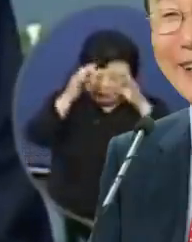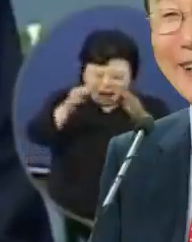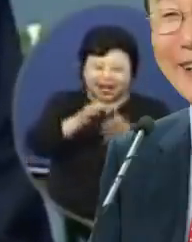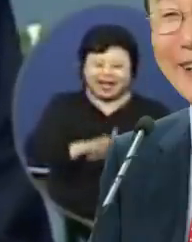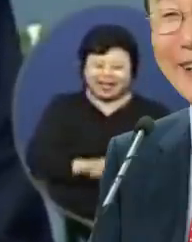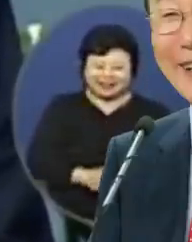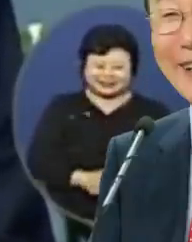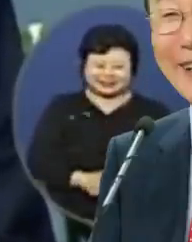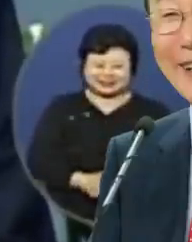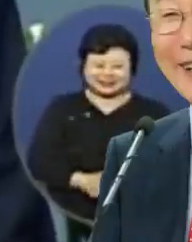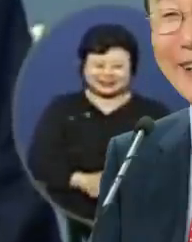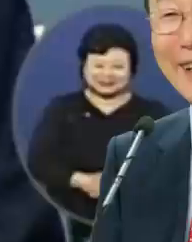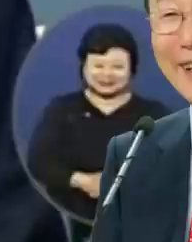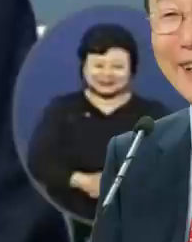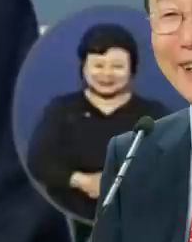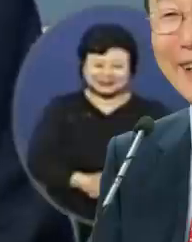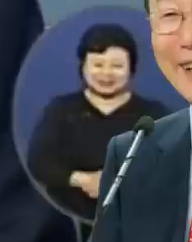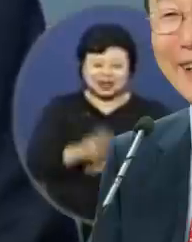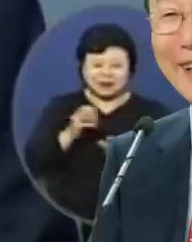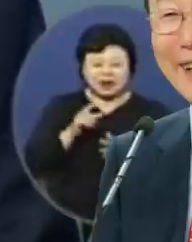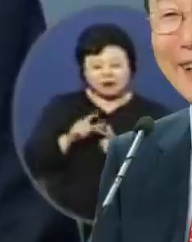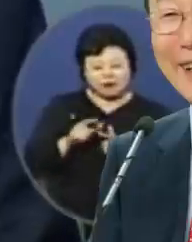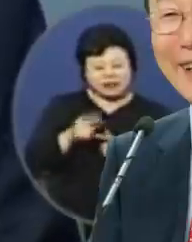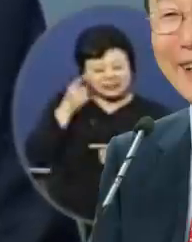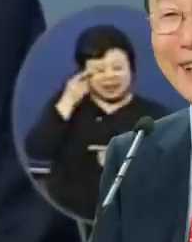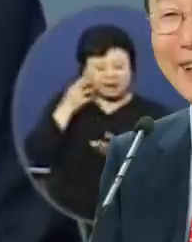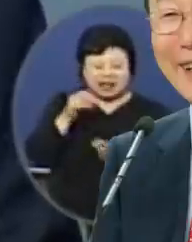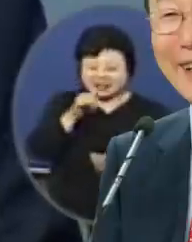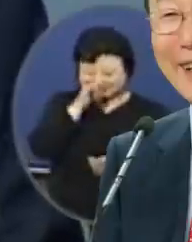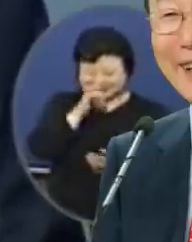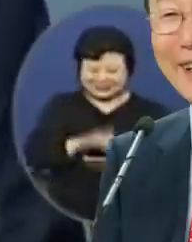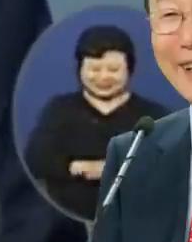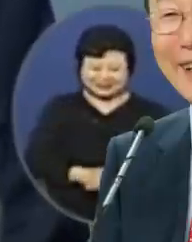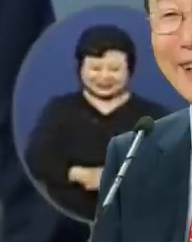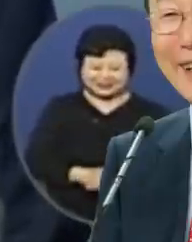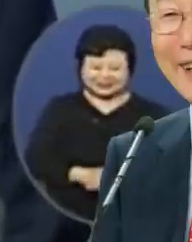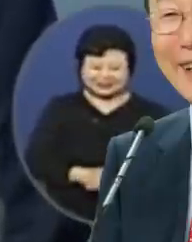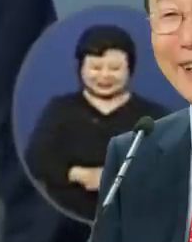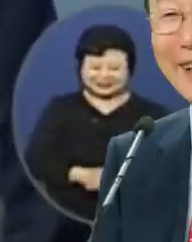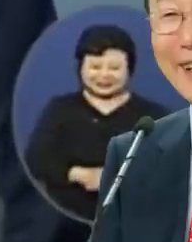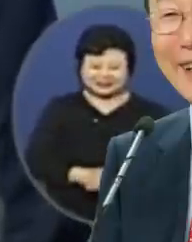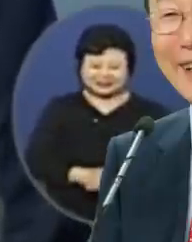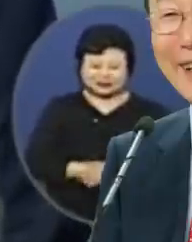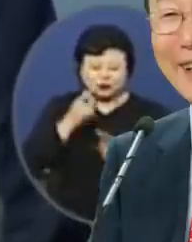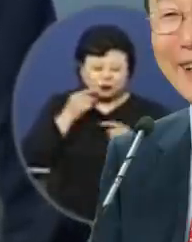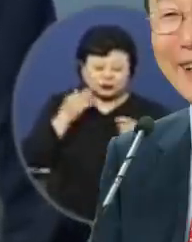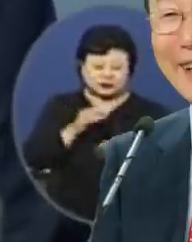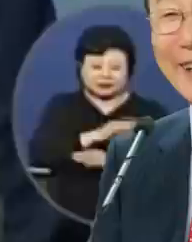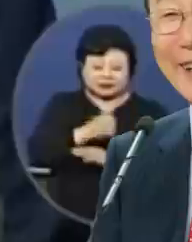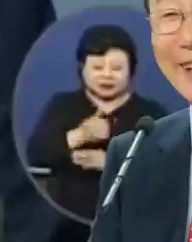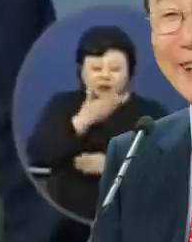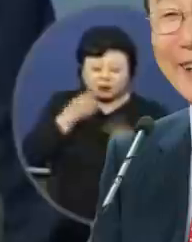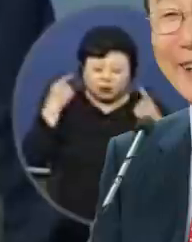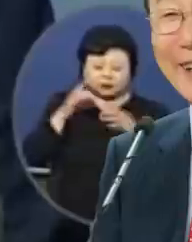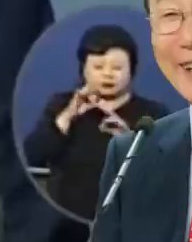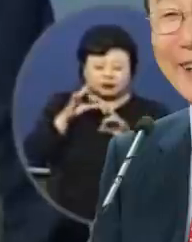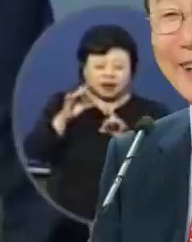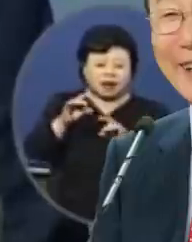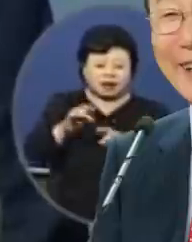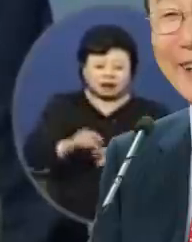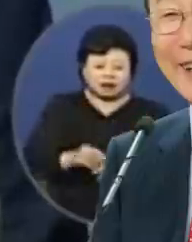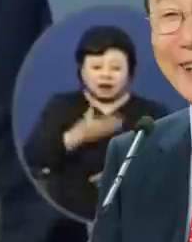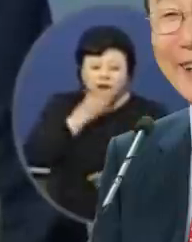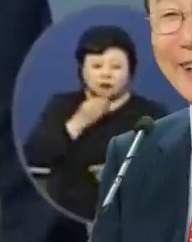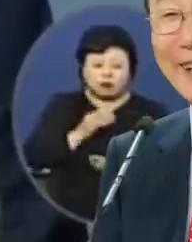하십시오. 저도 많이 고민하고 생각 많이 해봤습니다. 내가 그리스도의 복음을 전한 것이 과연 기복